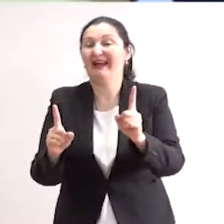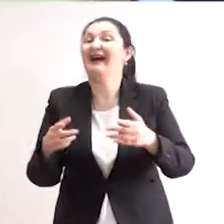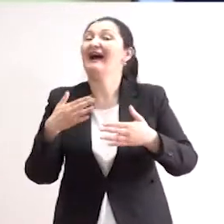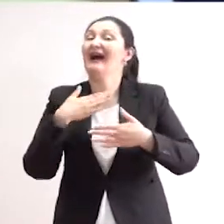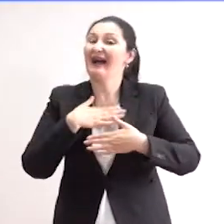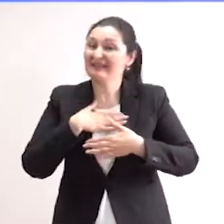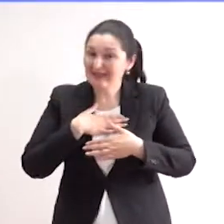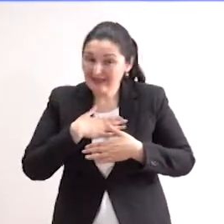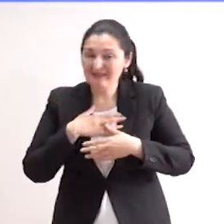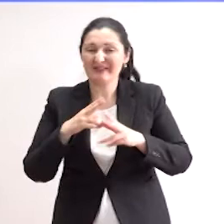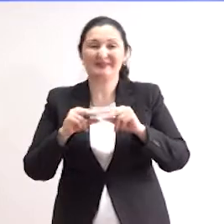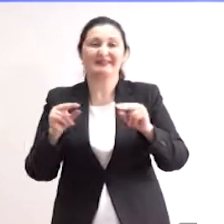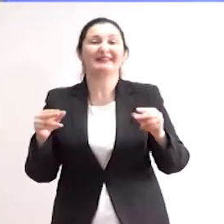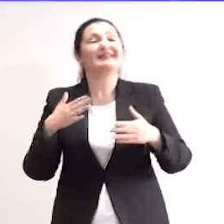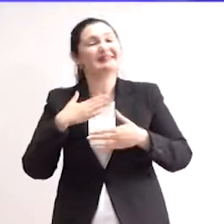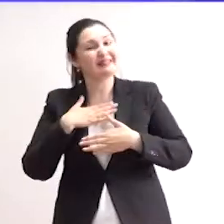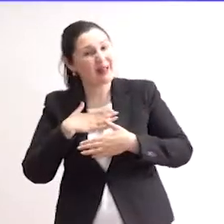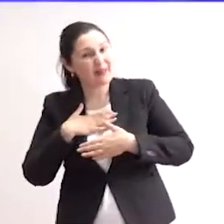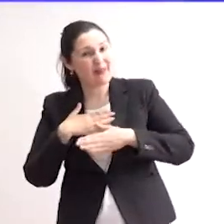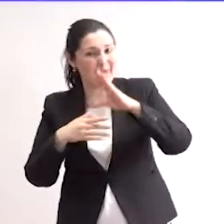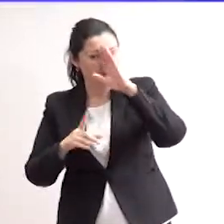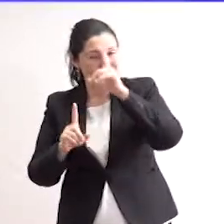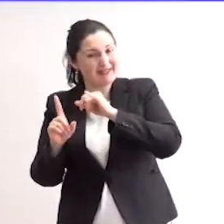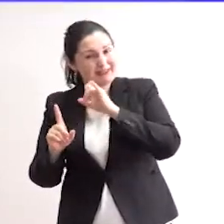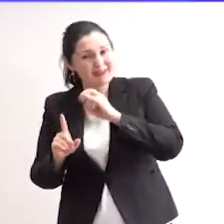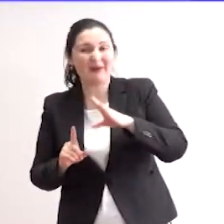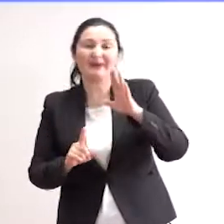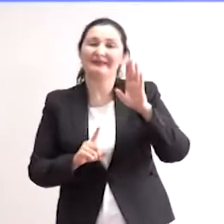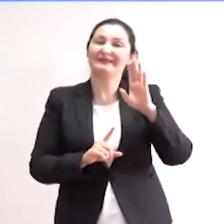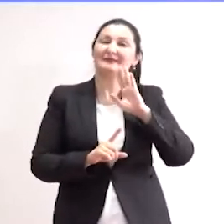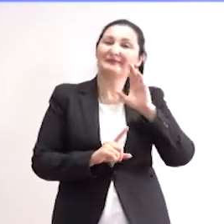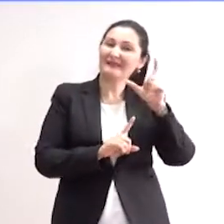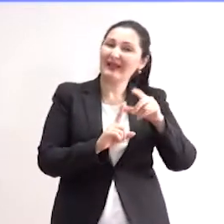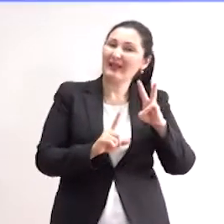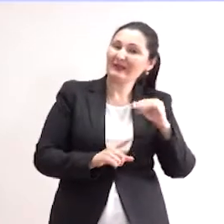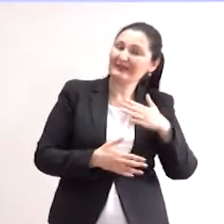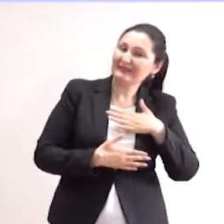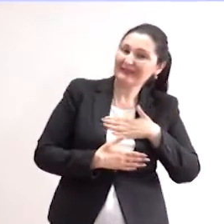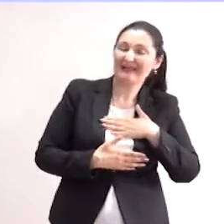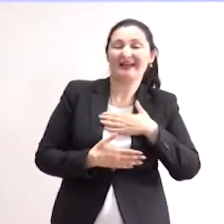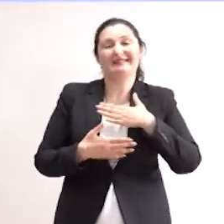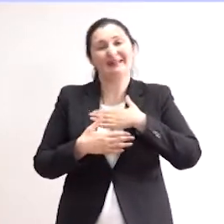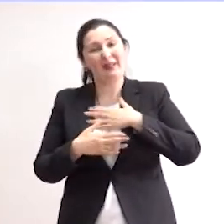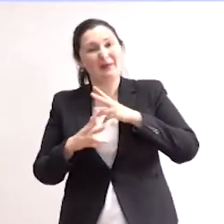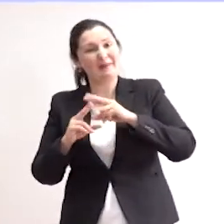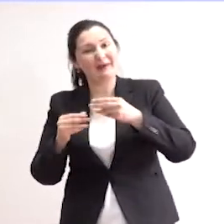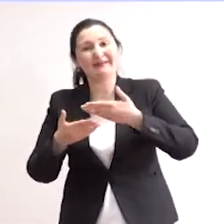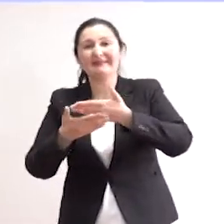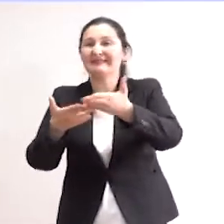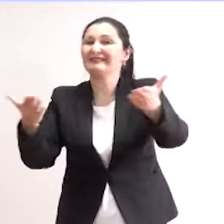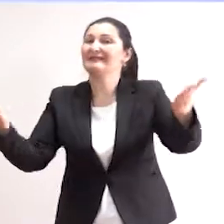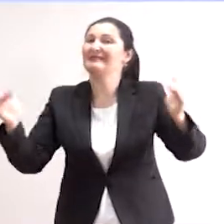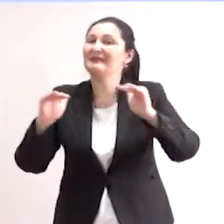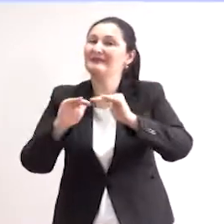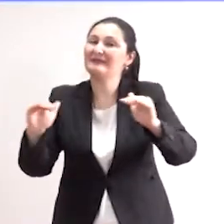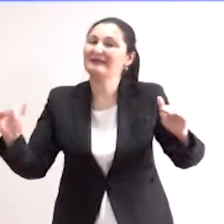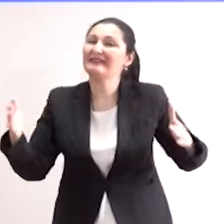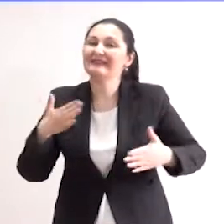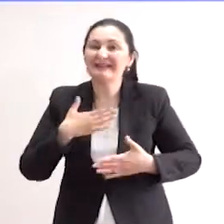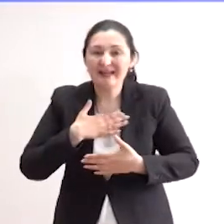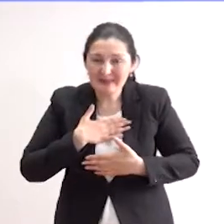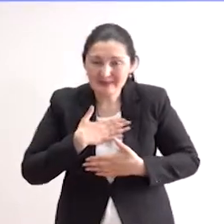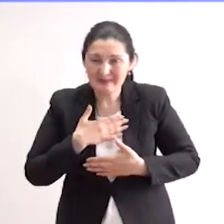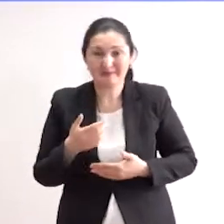Salom muallim jon. Salom aziz jon. Salom bachaho. Salom muallim jon. Salom muallim jon.